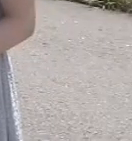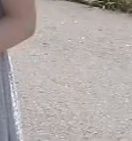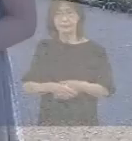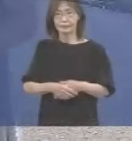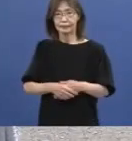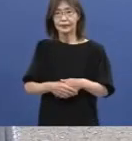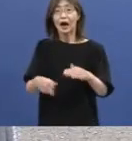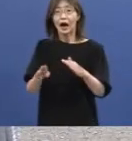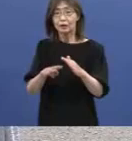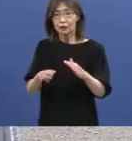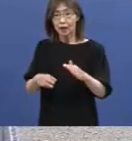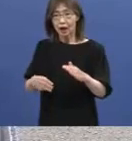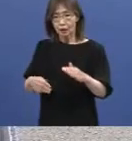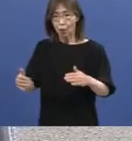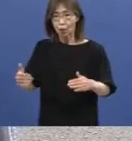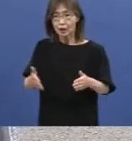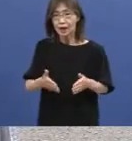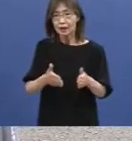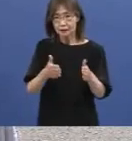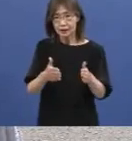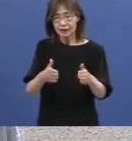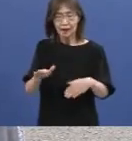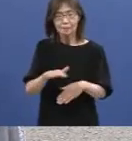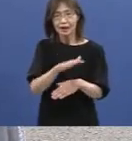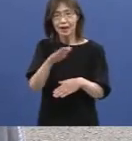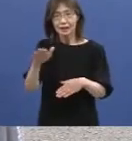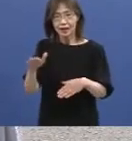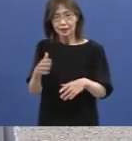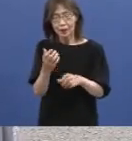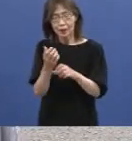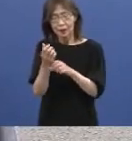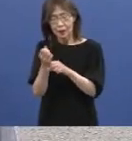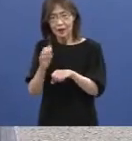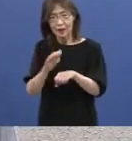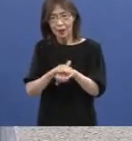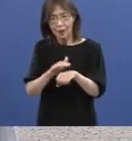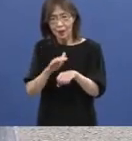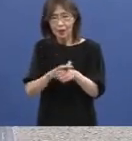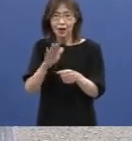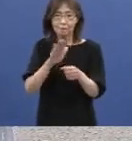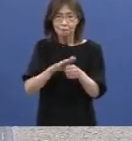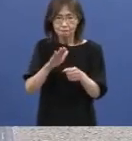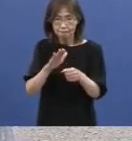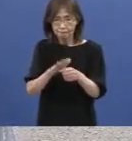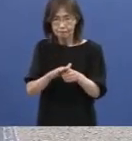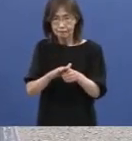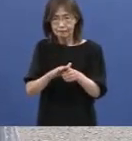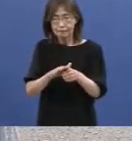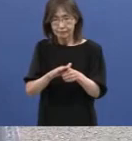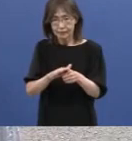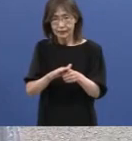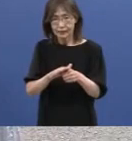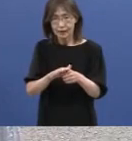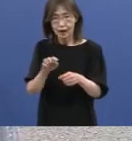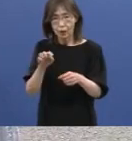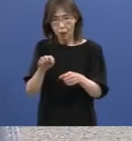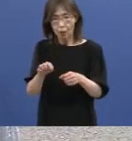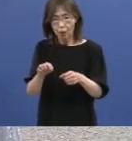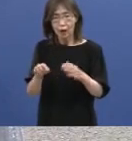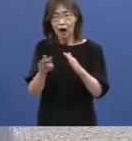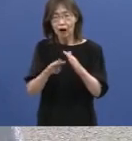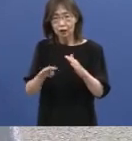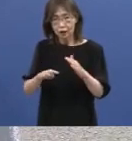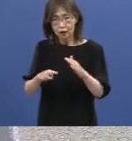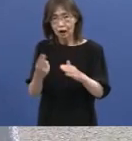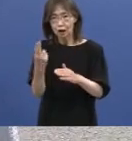芥川の魚道には皆さんのいろいろなこだわりが詰まっていると伺ったんですが、 はい、ここは芥川都市港の魚道と、